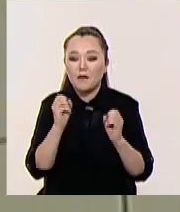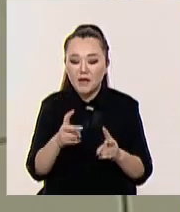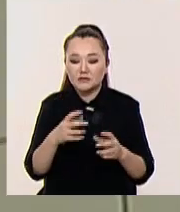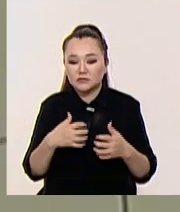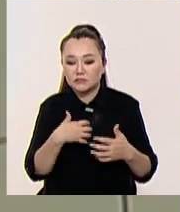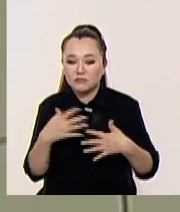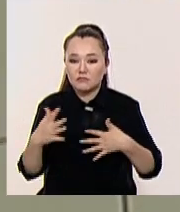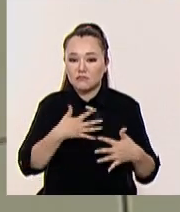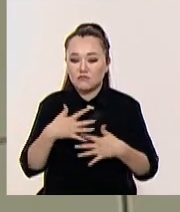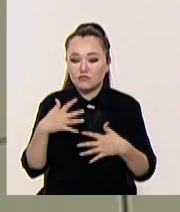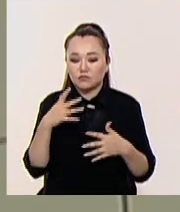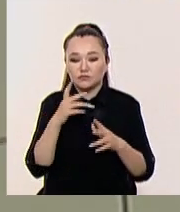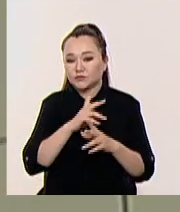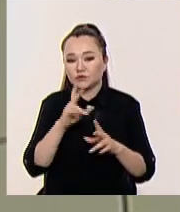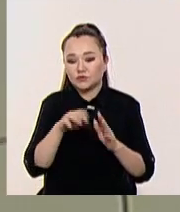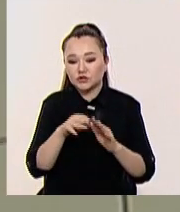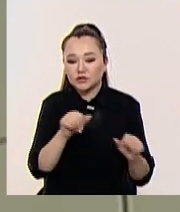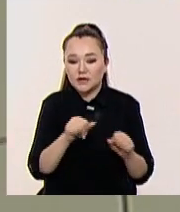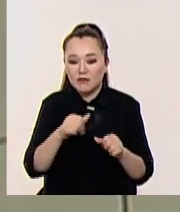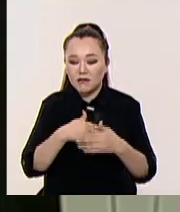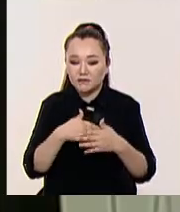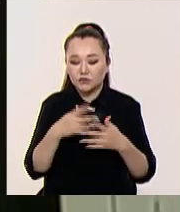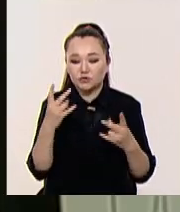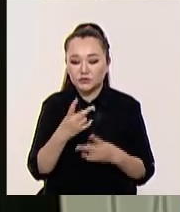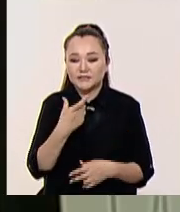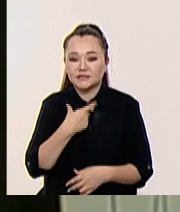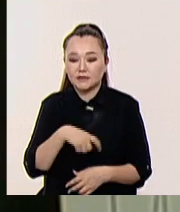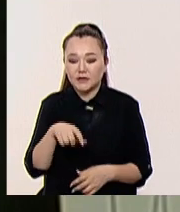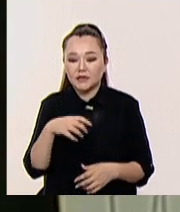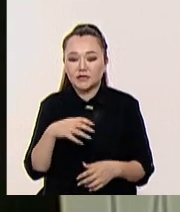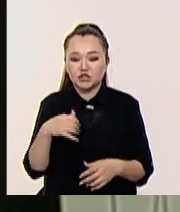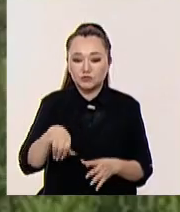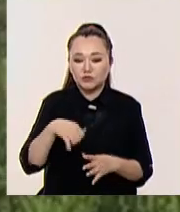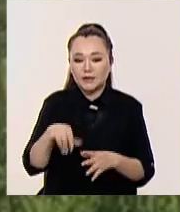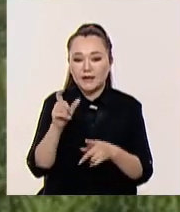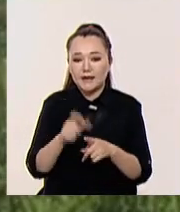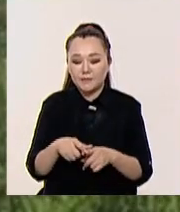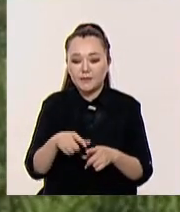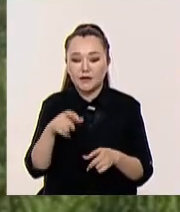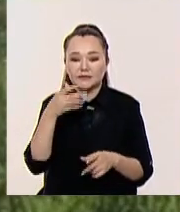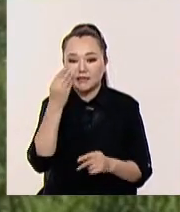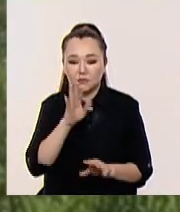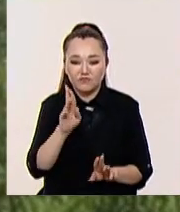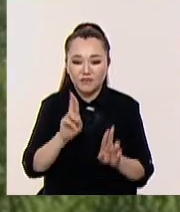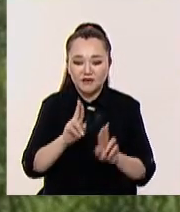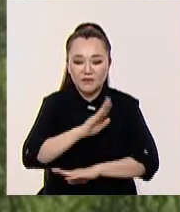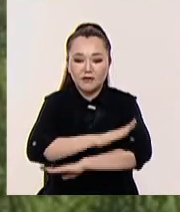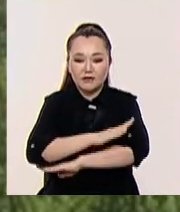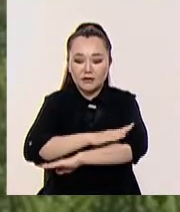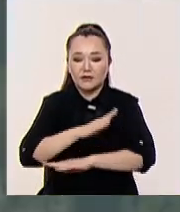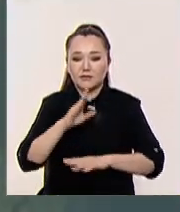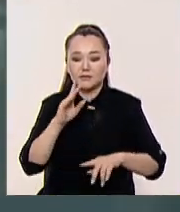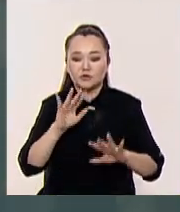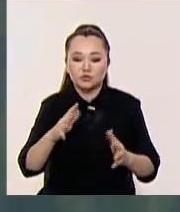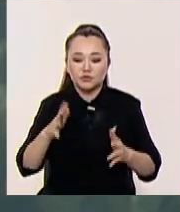паника. Поэтому жителям сейсмоактивных регионов нужно при себе иметь тревожный чемоданчик и не забывать о правилах поведения в экстренных